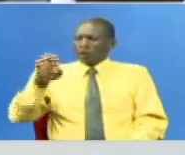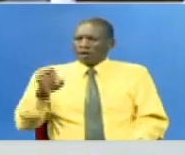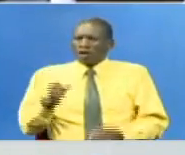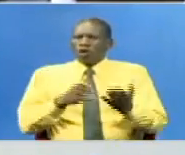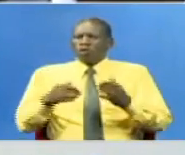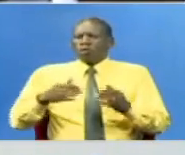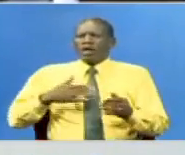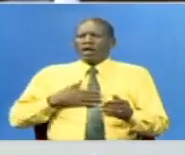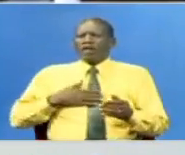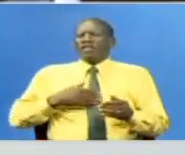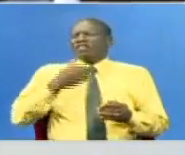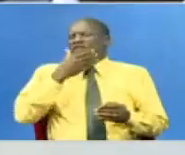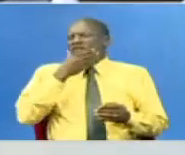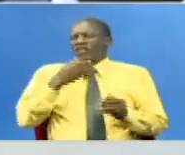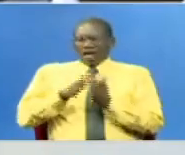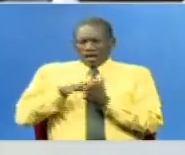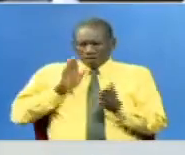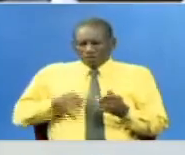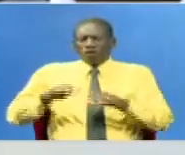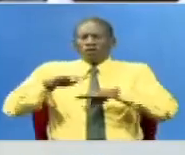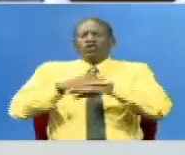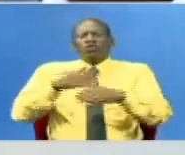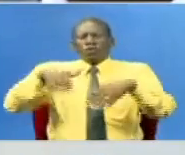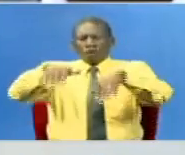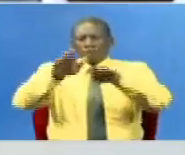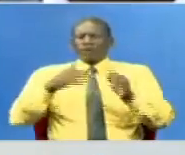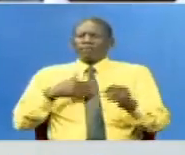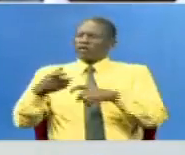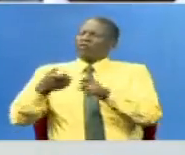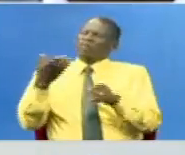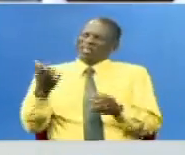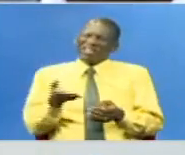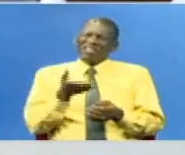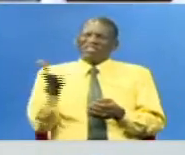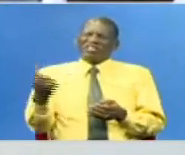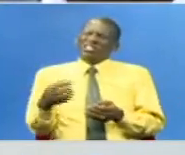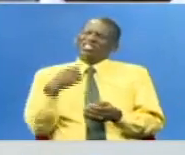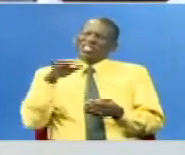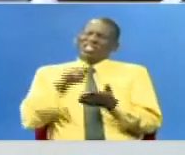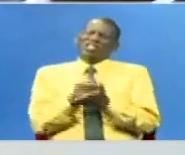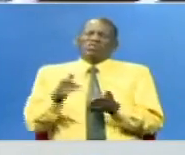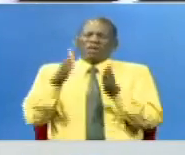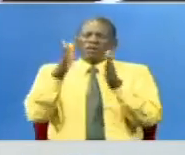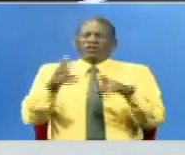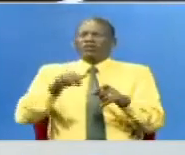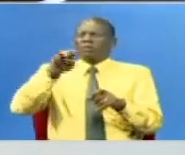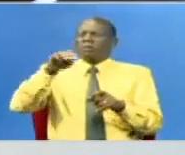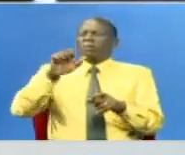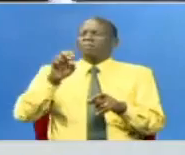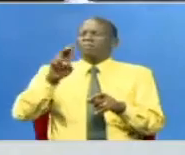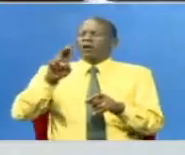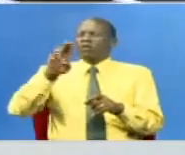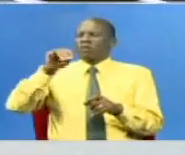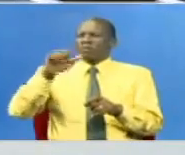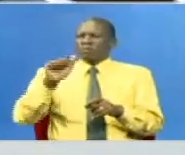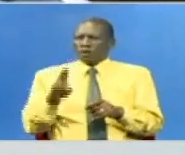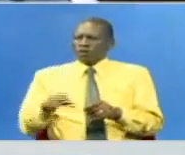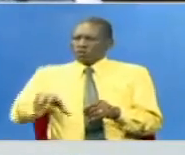Kikuyu walizikwa. Mimi nimetoka hapo. Kwa hivyo hii kujita maumau, utakutana na jamaa mwingine hapa anatoka kwa